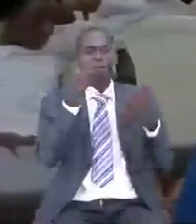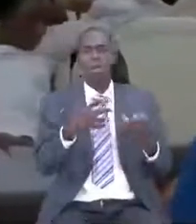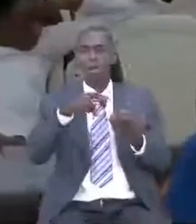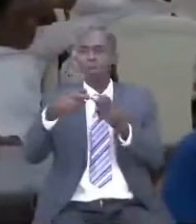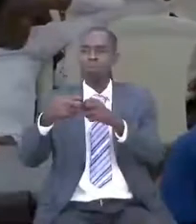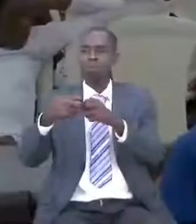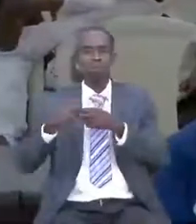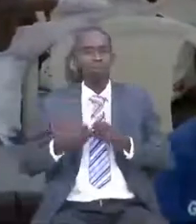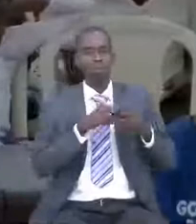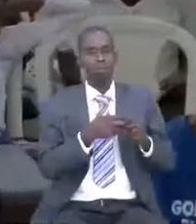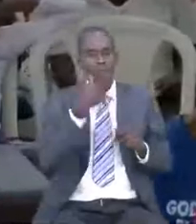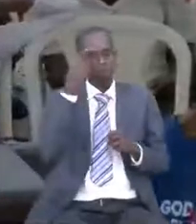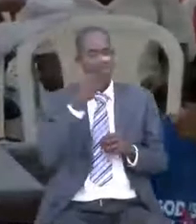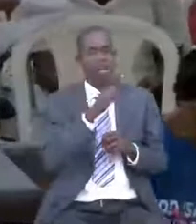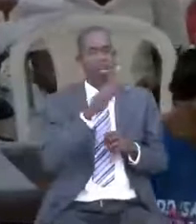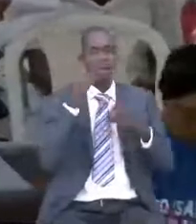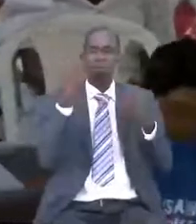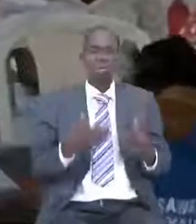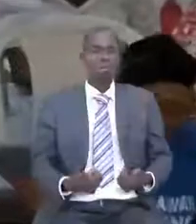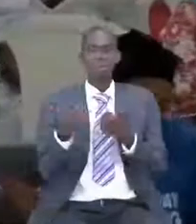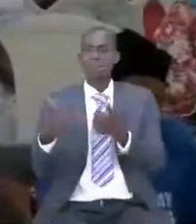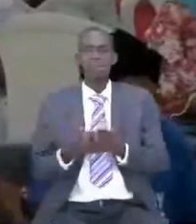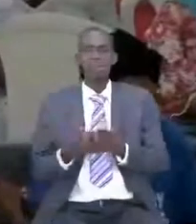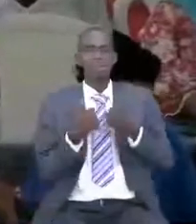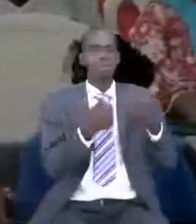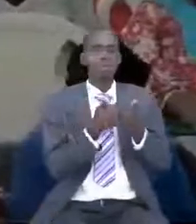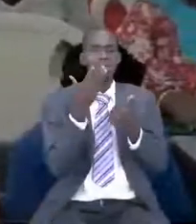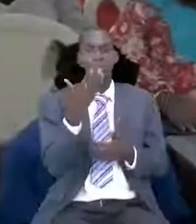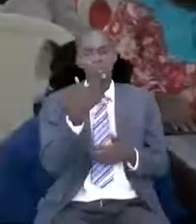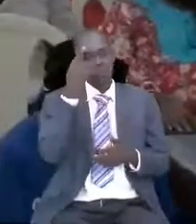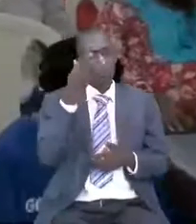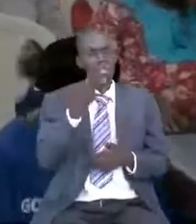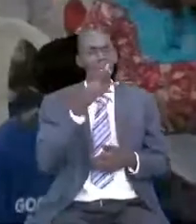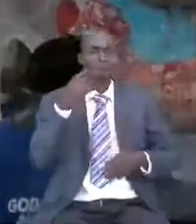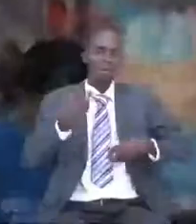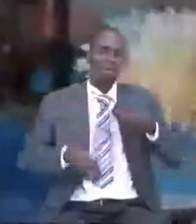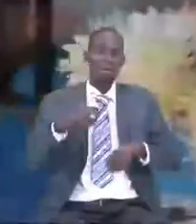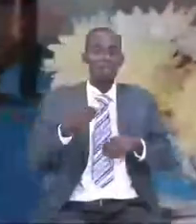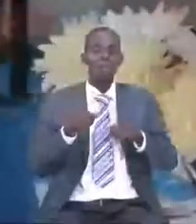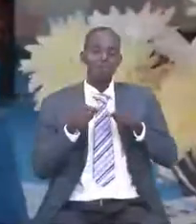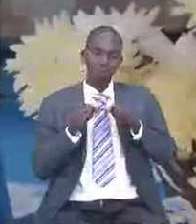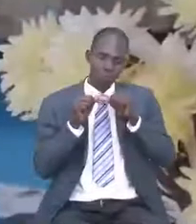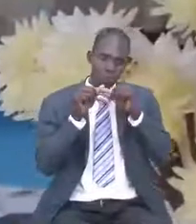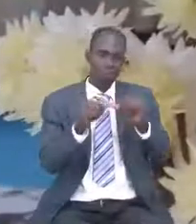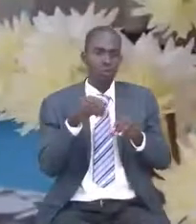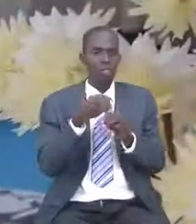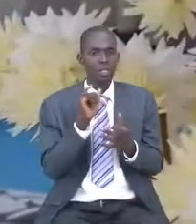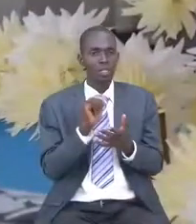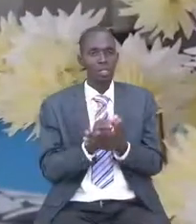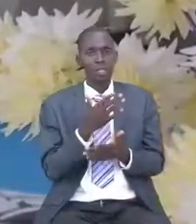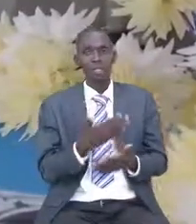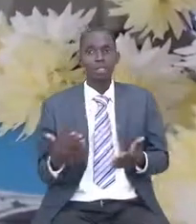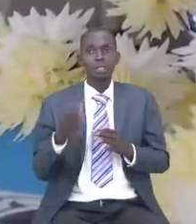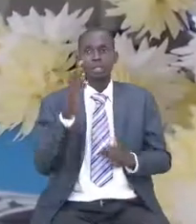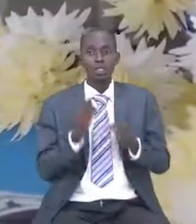Parce qu'il y a des problèmes. Simplement à cause des défis. Ou plus simplement parce qu'il y a des difficultés. Non, attache-toi à cette chose. Si tu